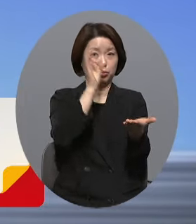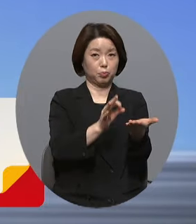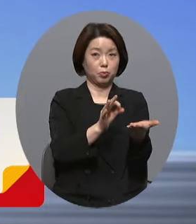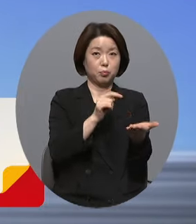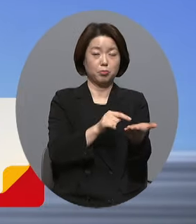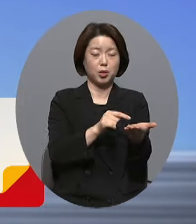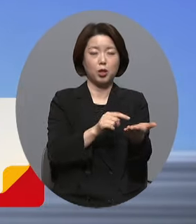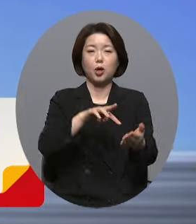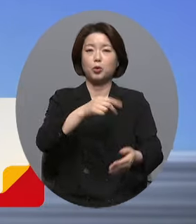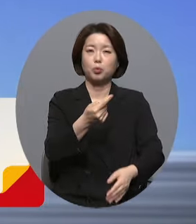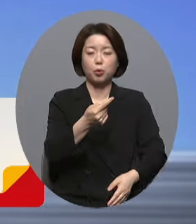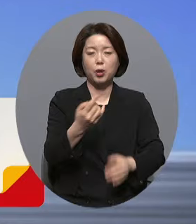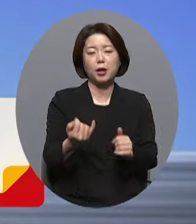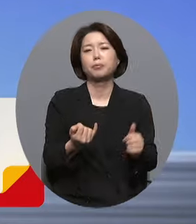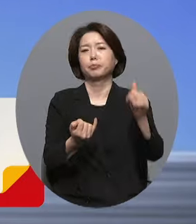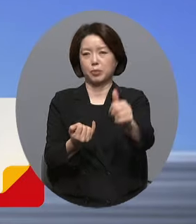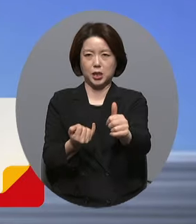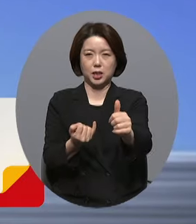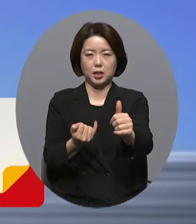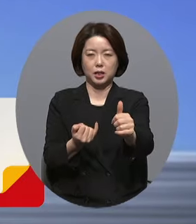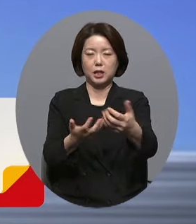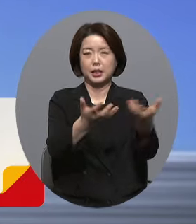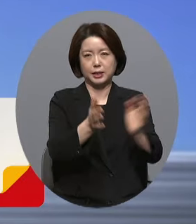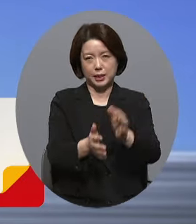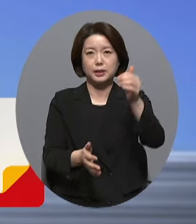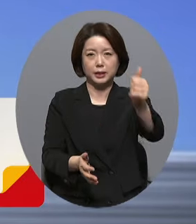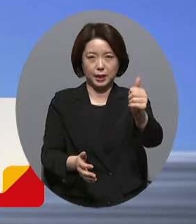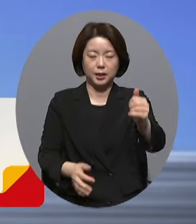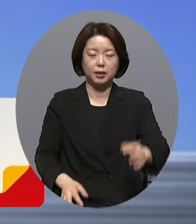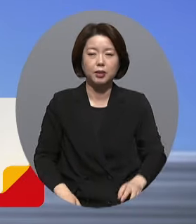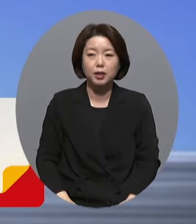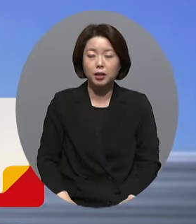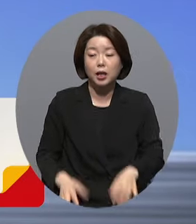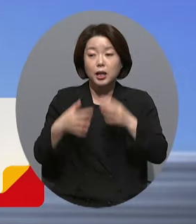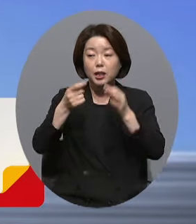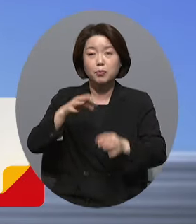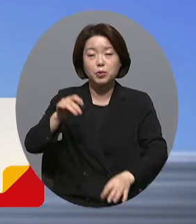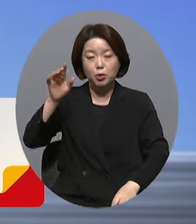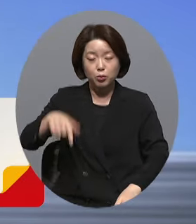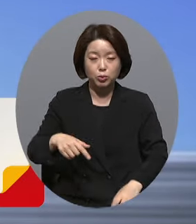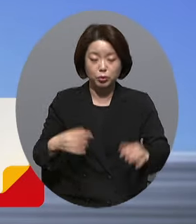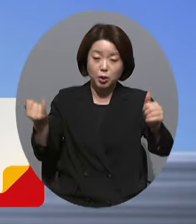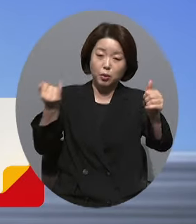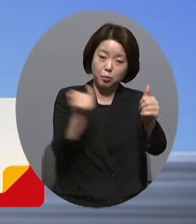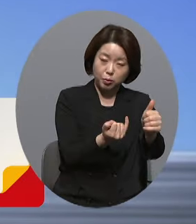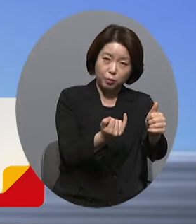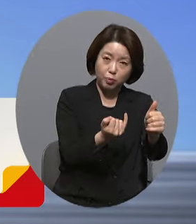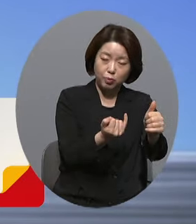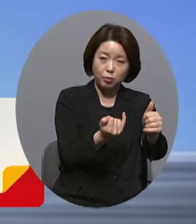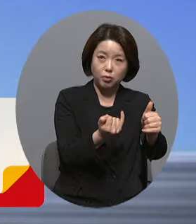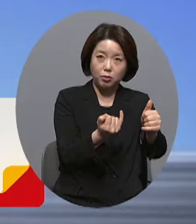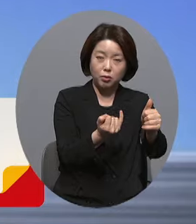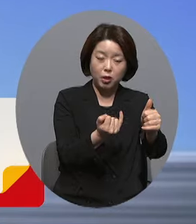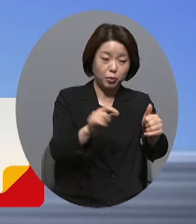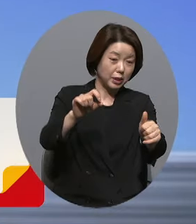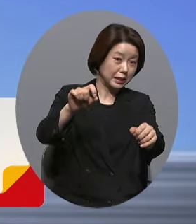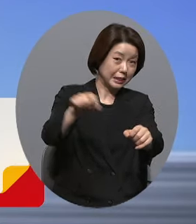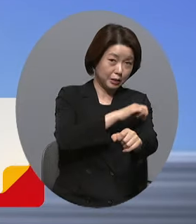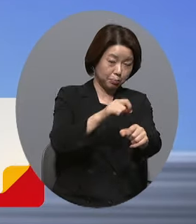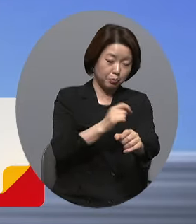보건대 도종환 문체부 장관이 단장이었고 이제 김정숙 여사는 수행원인데 앞에 특별자가